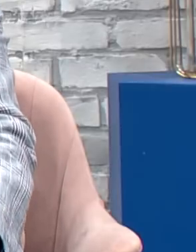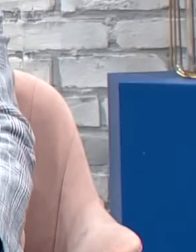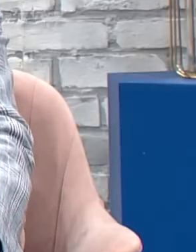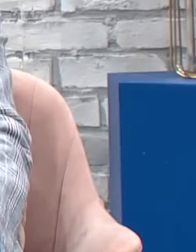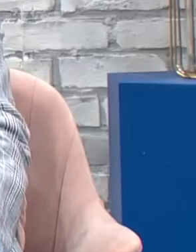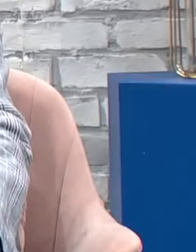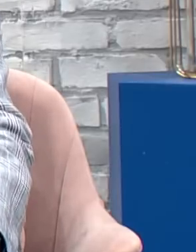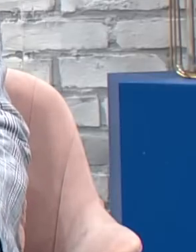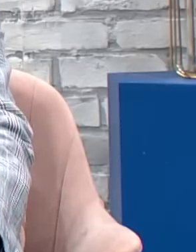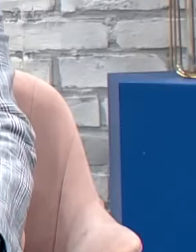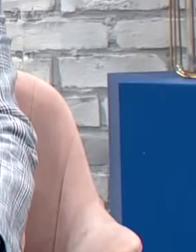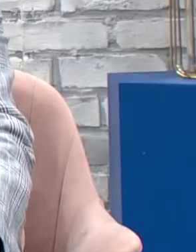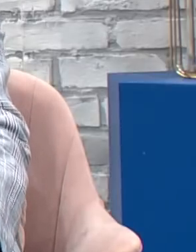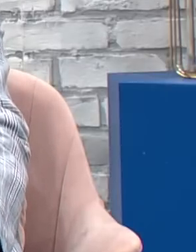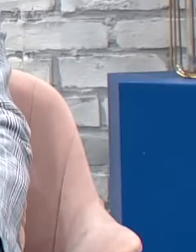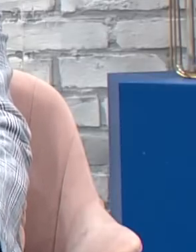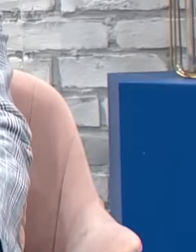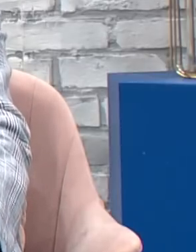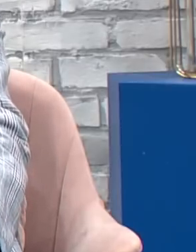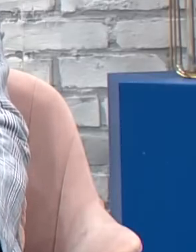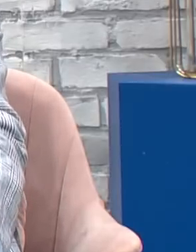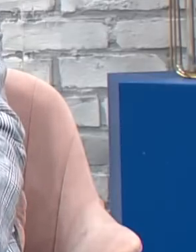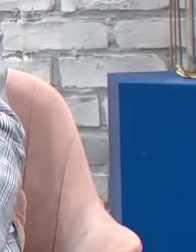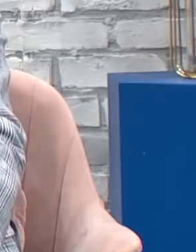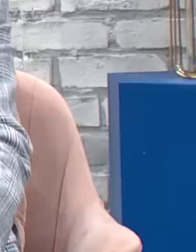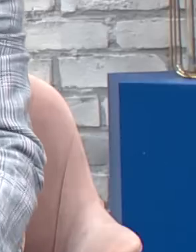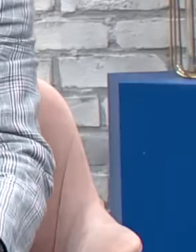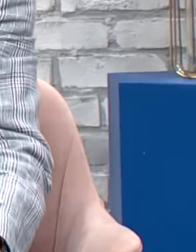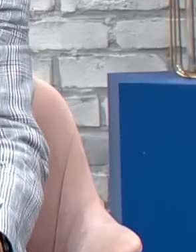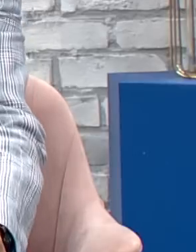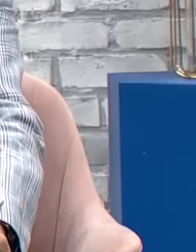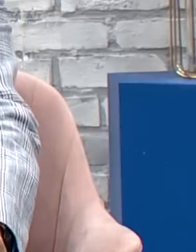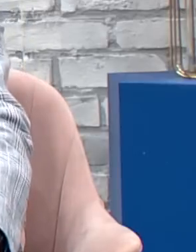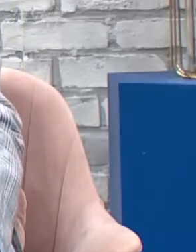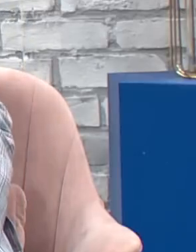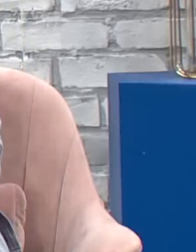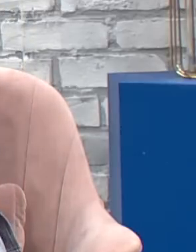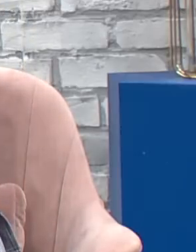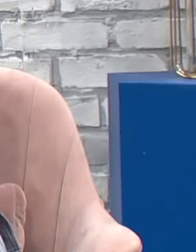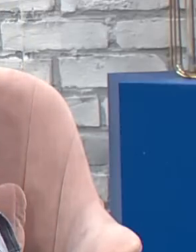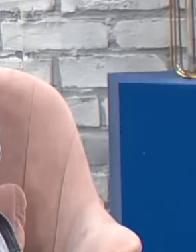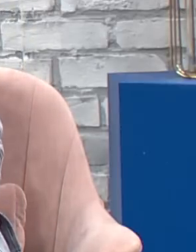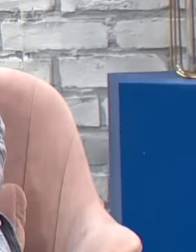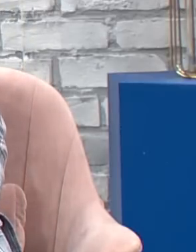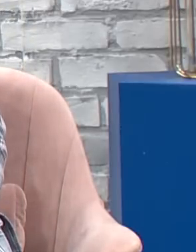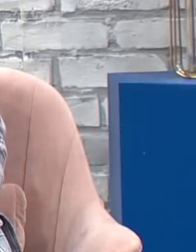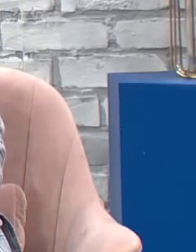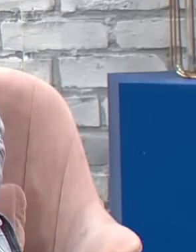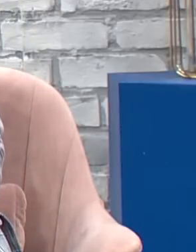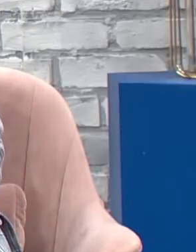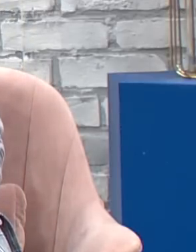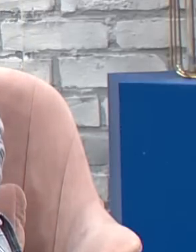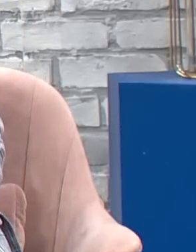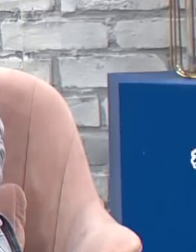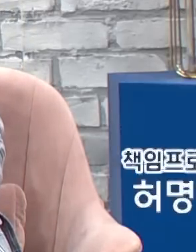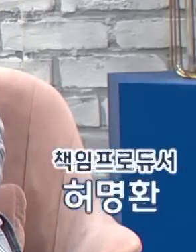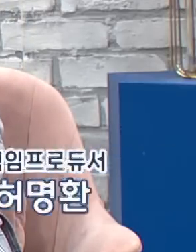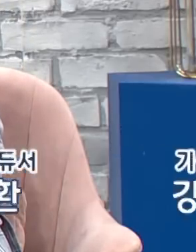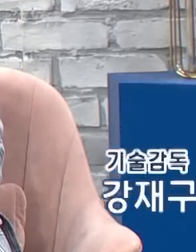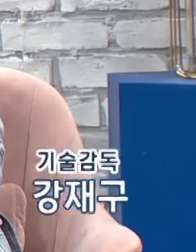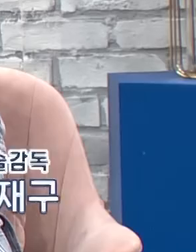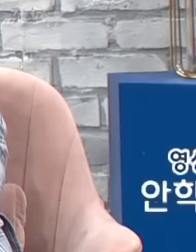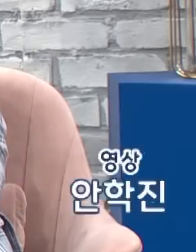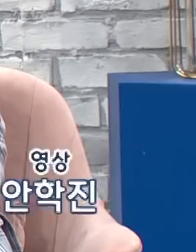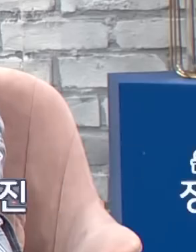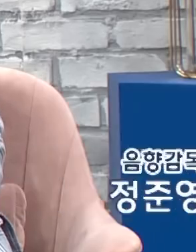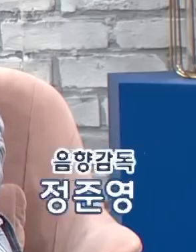채점 매기는 사람이 정답 아니면 다 쭉쭉 긋잖아요. 틀렸다고. 그런데 정답은 하나예요. 오직 예수님. 그 말씀 전하시러 그리스도.